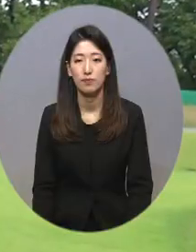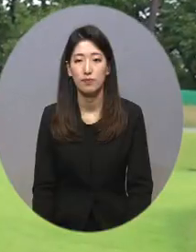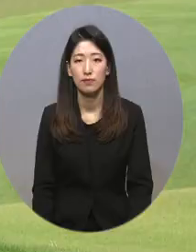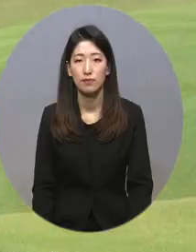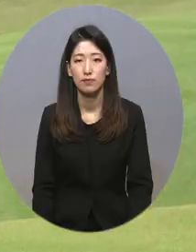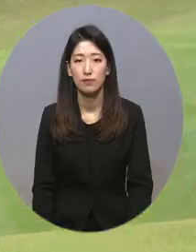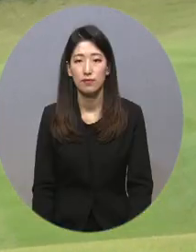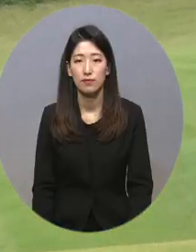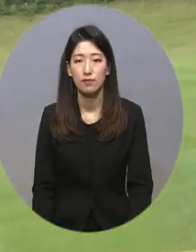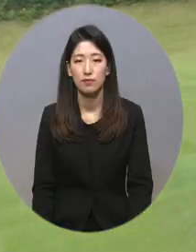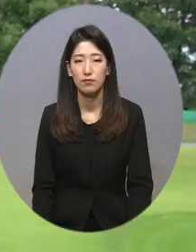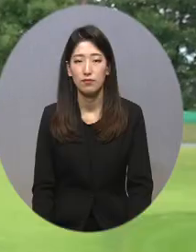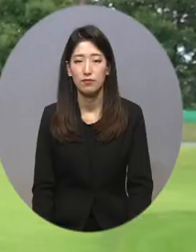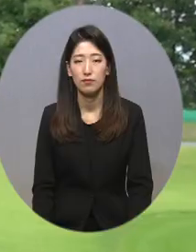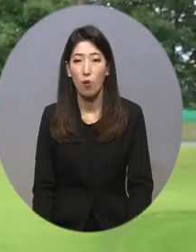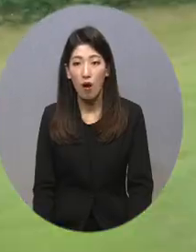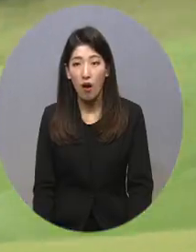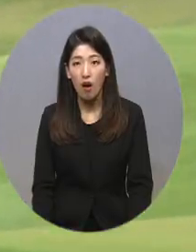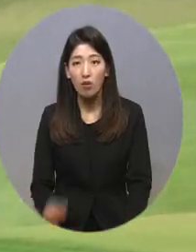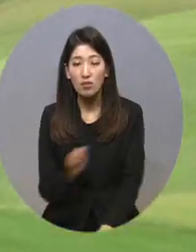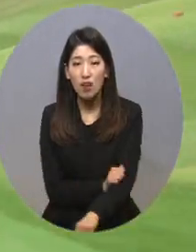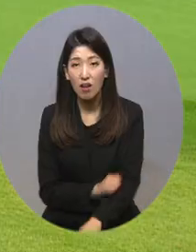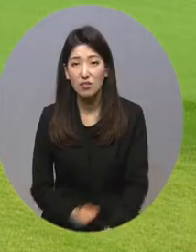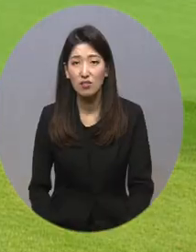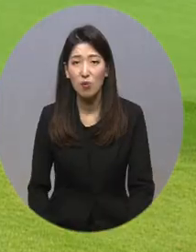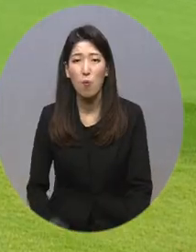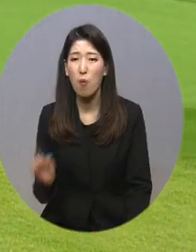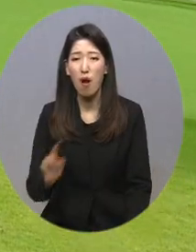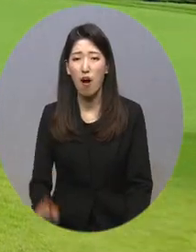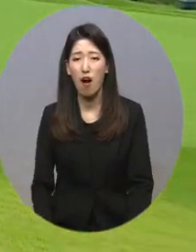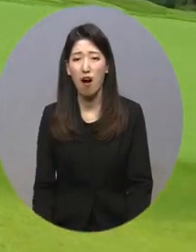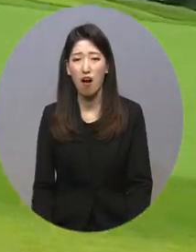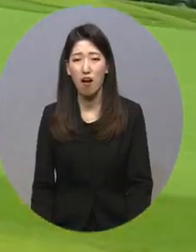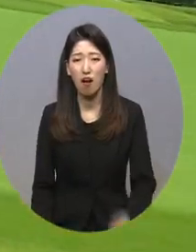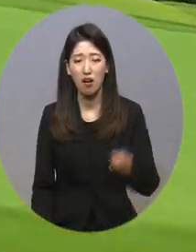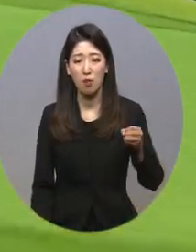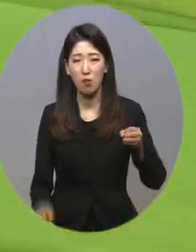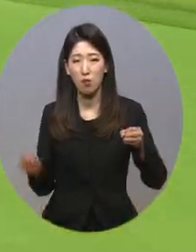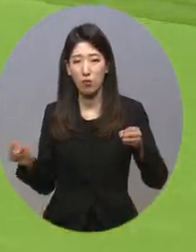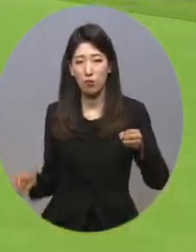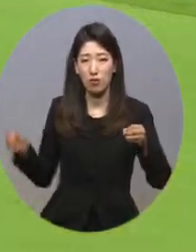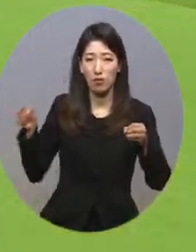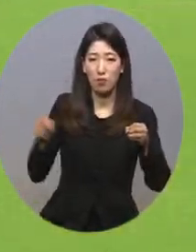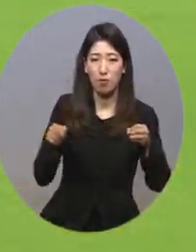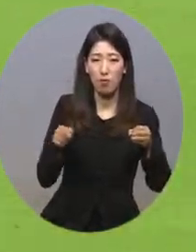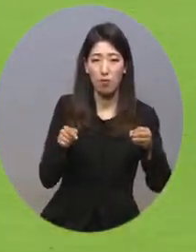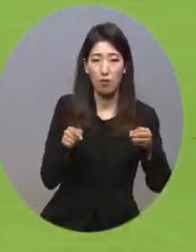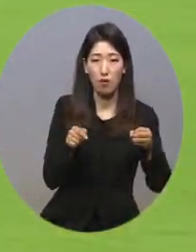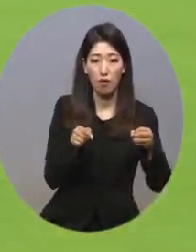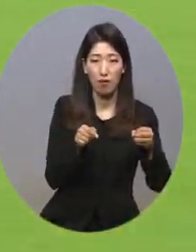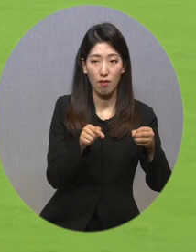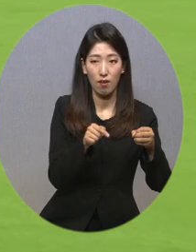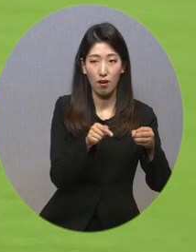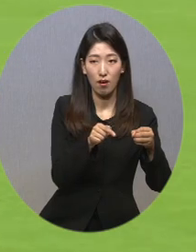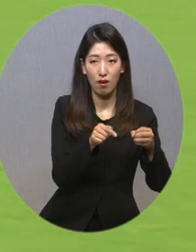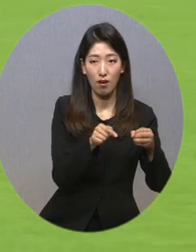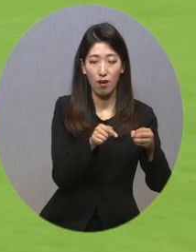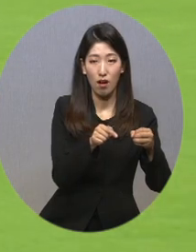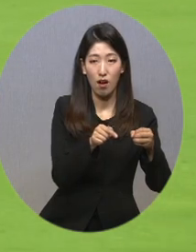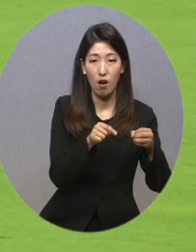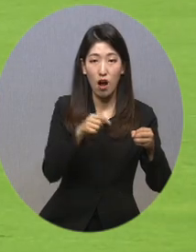와, 잘 어, 찌꺼 맞았는데. 오, 나쁘지 않네? 뭐야? 잘 쳤어. 와, 잘 쳤어. 어, 찌꺼 맞았는데. 오, 나쁘지 않네? 뭐야? 잘